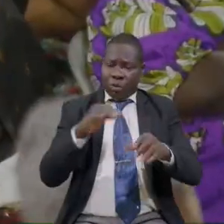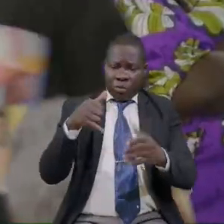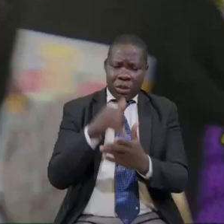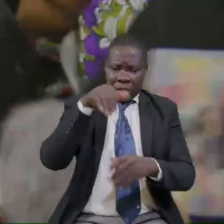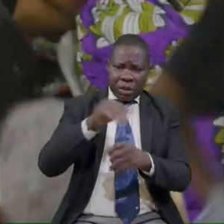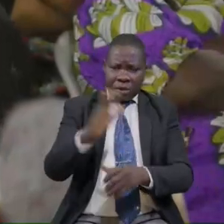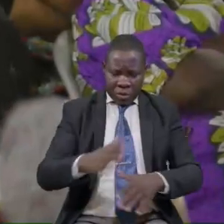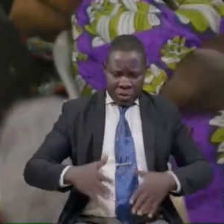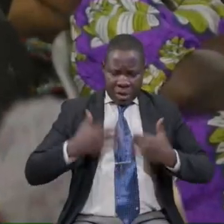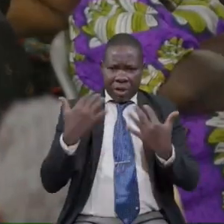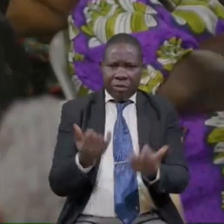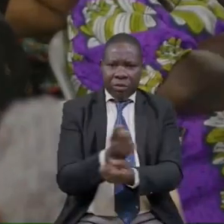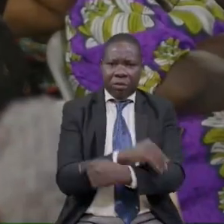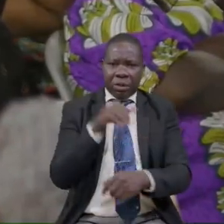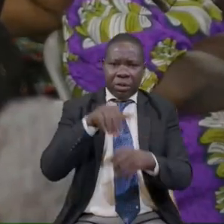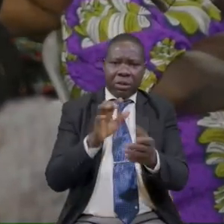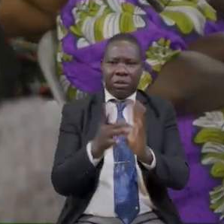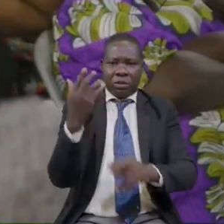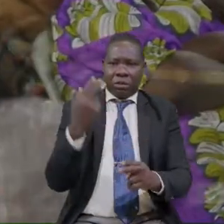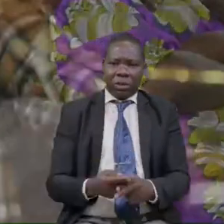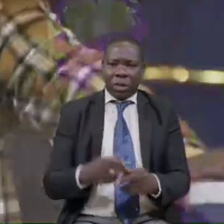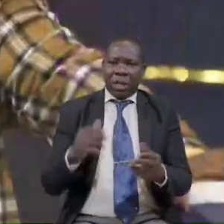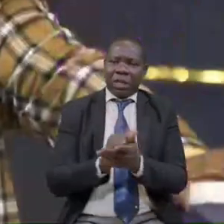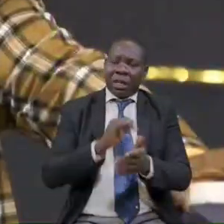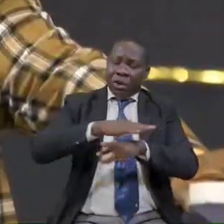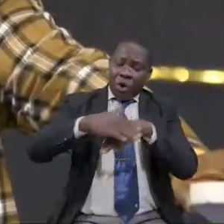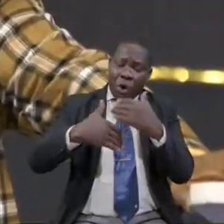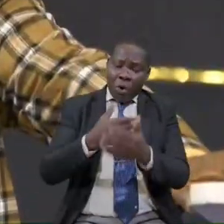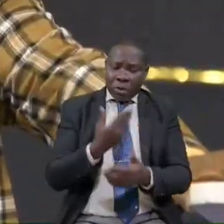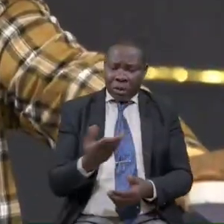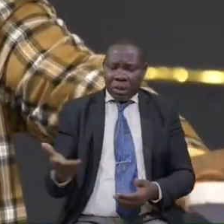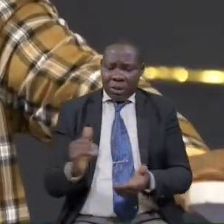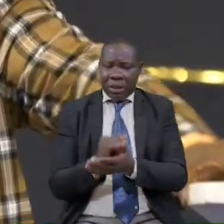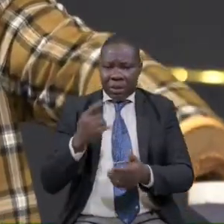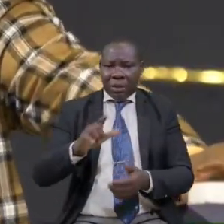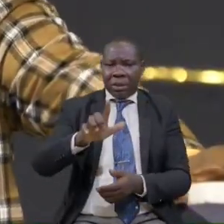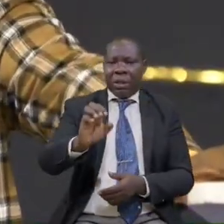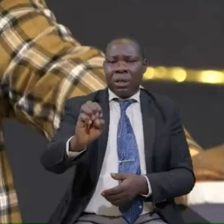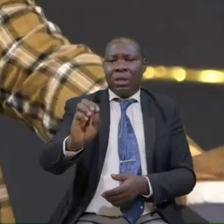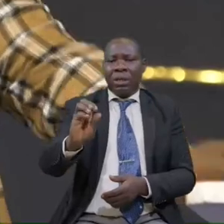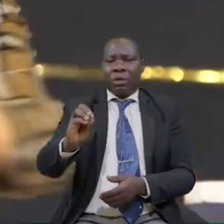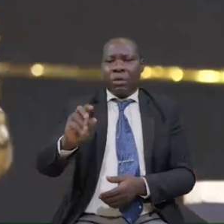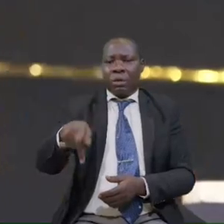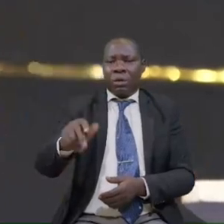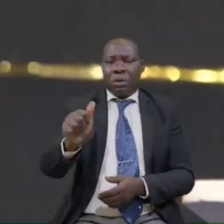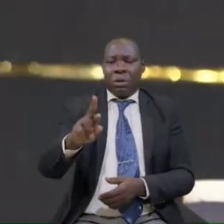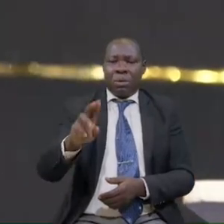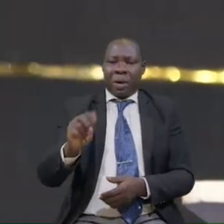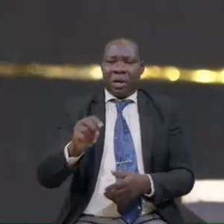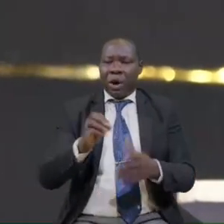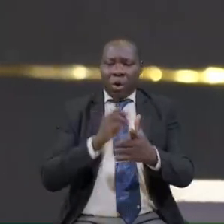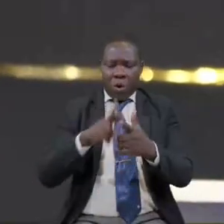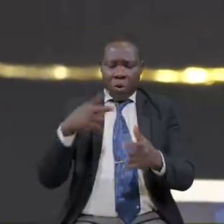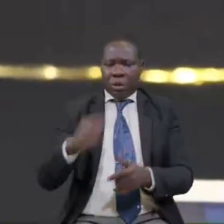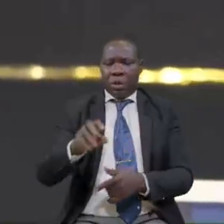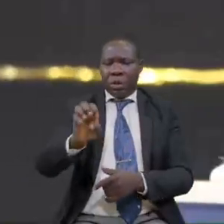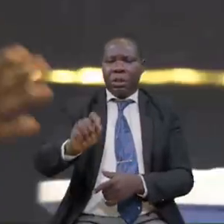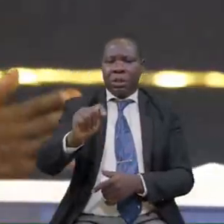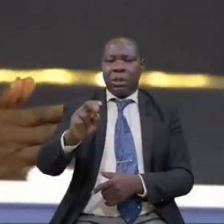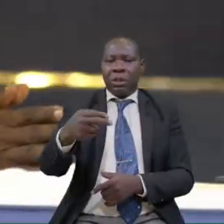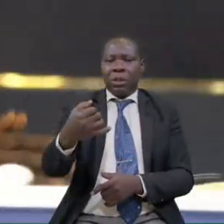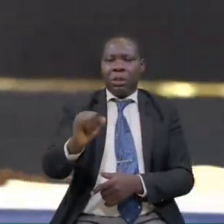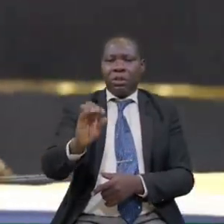jour. Que toutes ces choses que le léopard ne peut pas changer, ces choses que l'Éthiopien